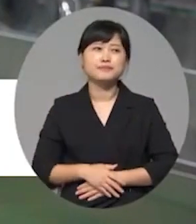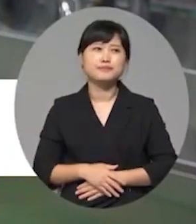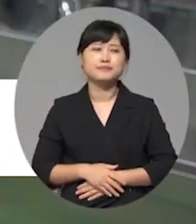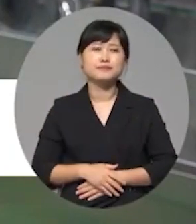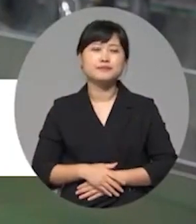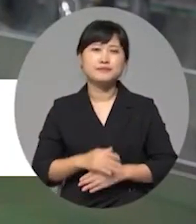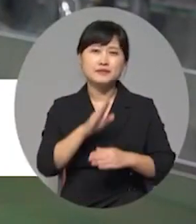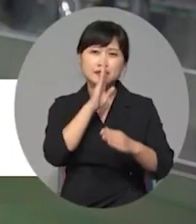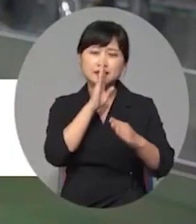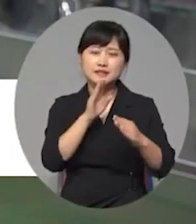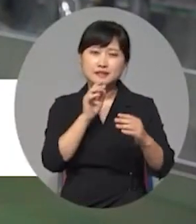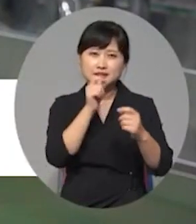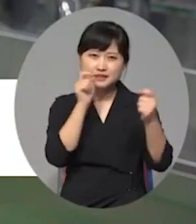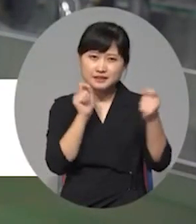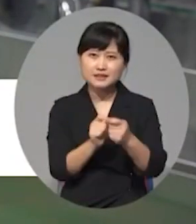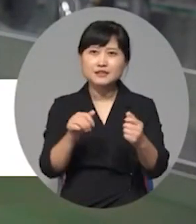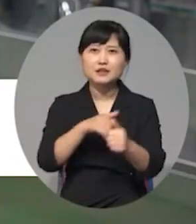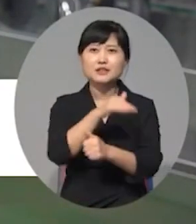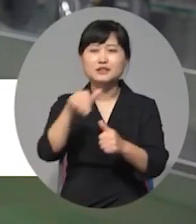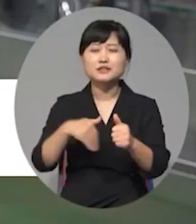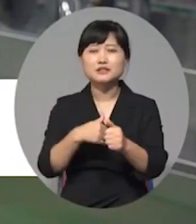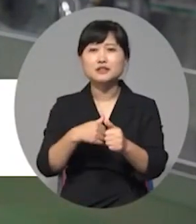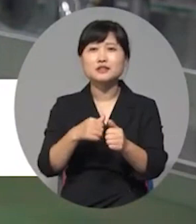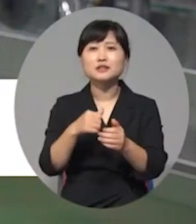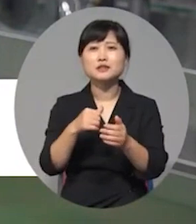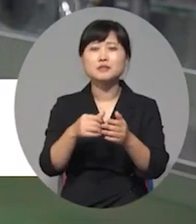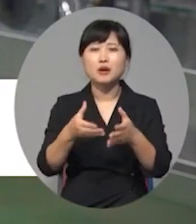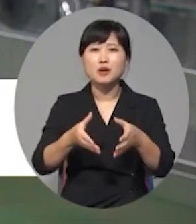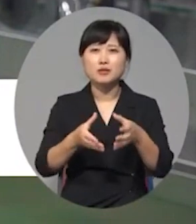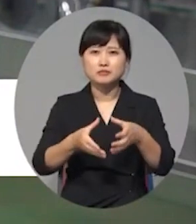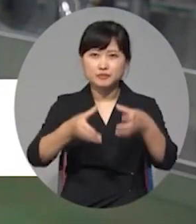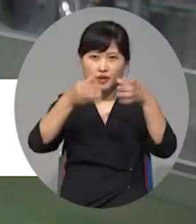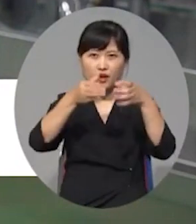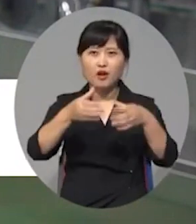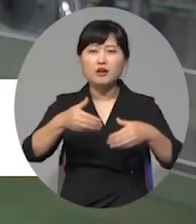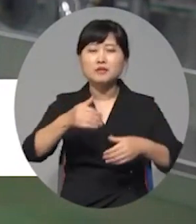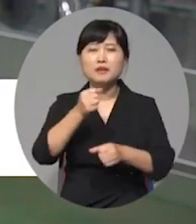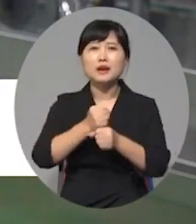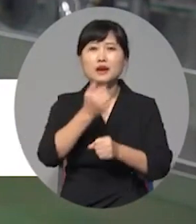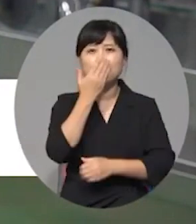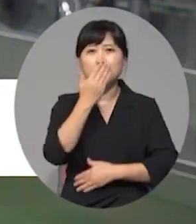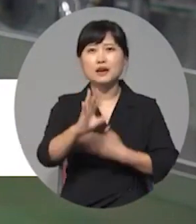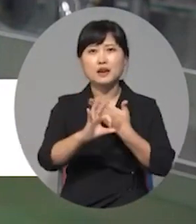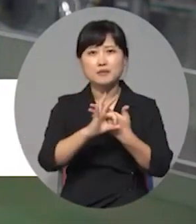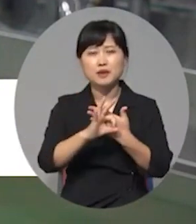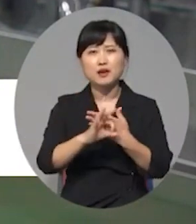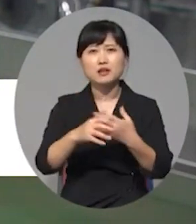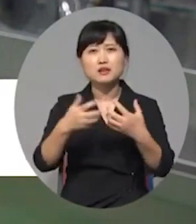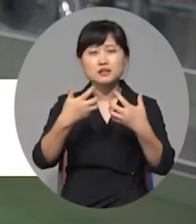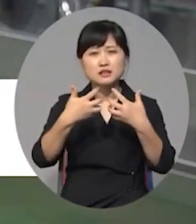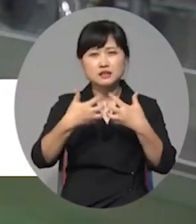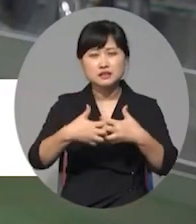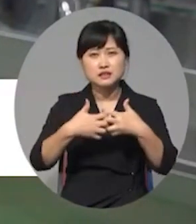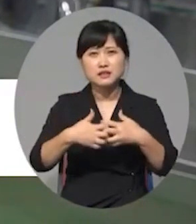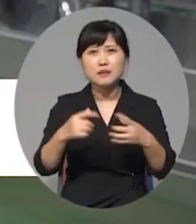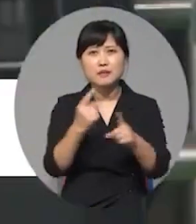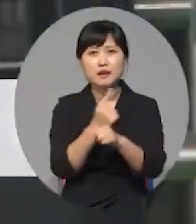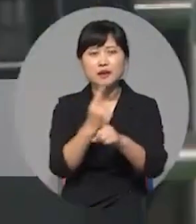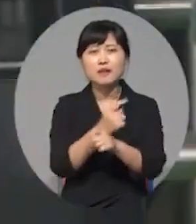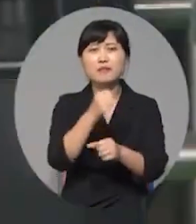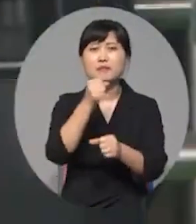용기가 생산이 돼서 사용할 수 있다면 저희도 시설 개량을 해서 사용할 수 있지